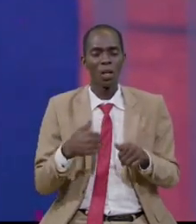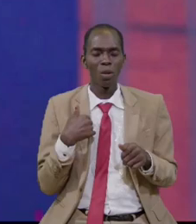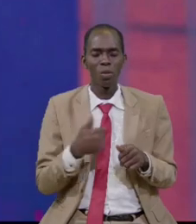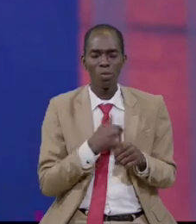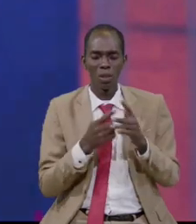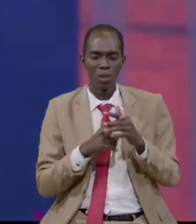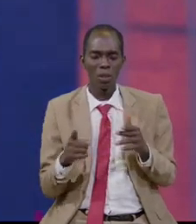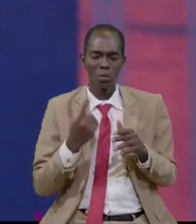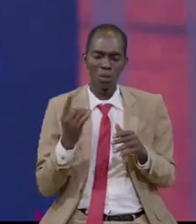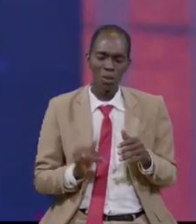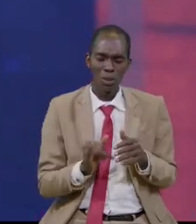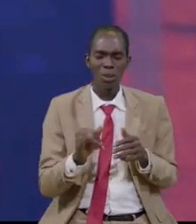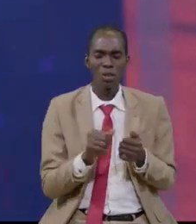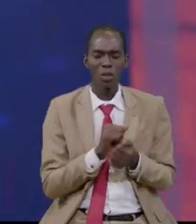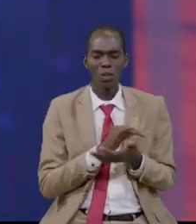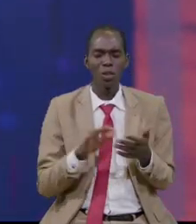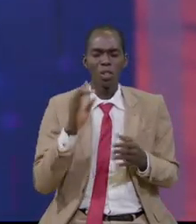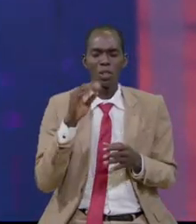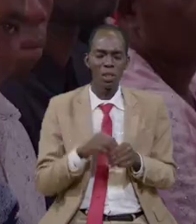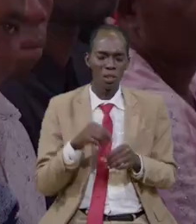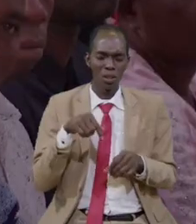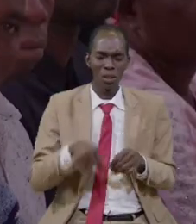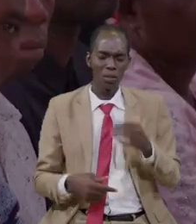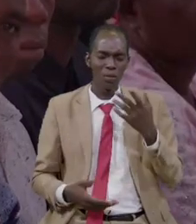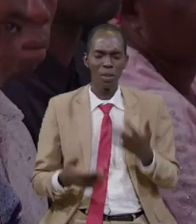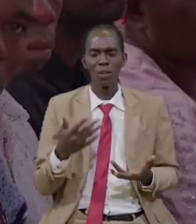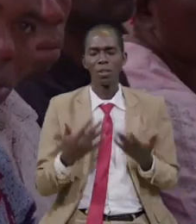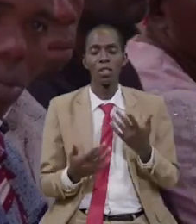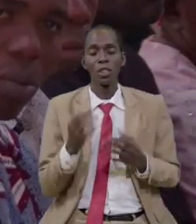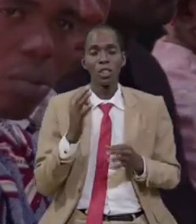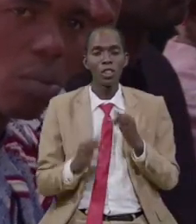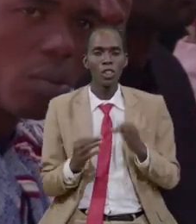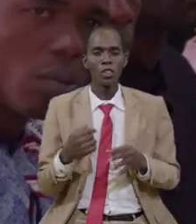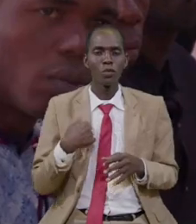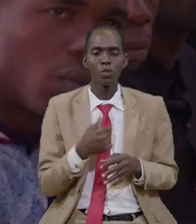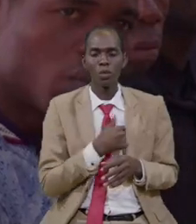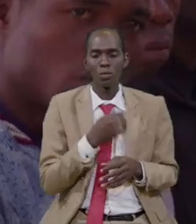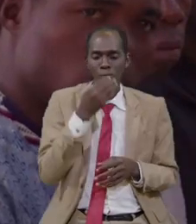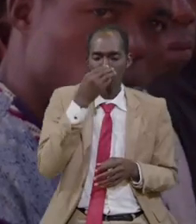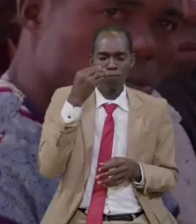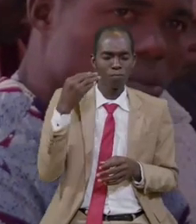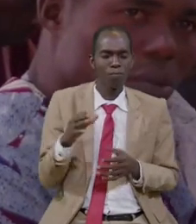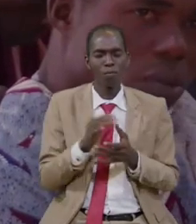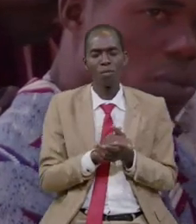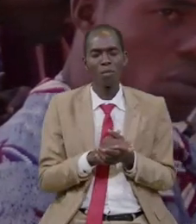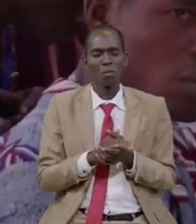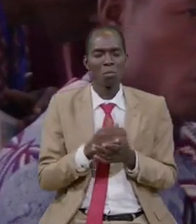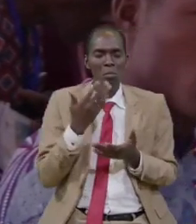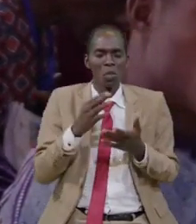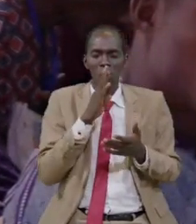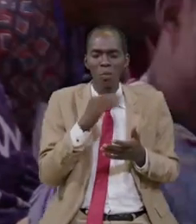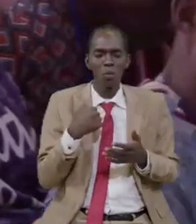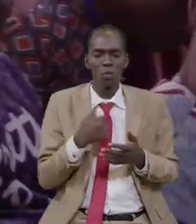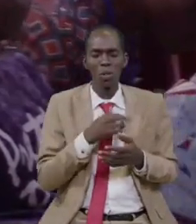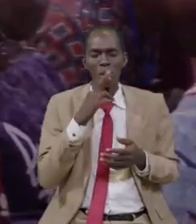souffrance éternelle, en enfer, si nous négligeons que nous soyons juifs ou païens,